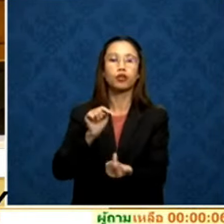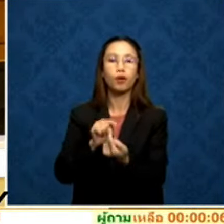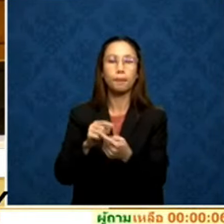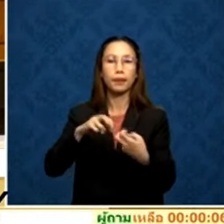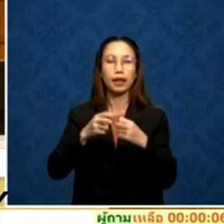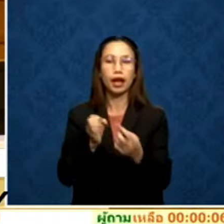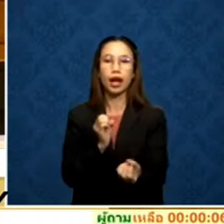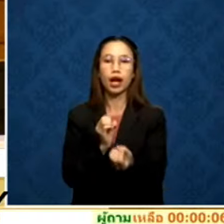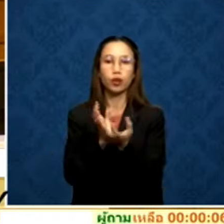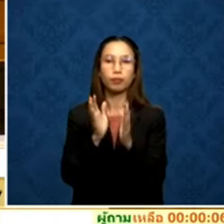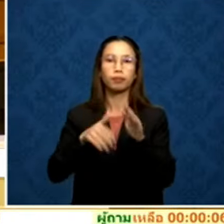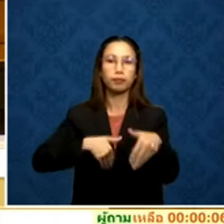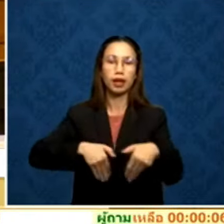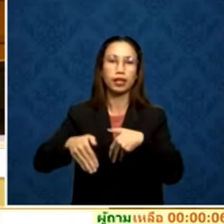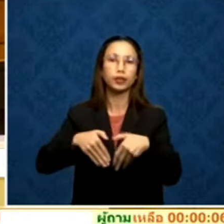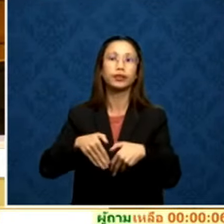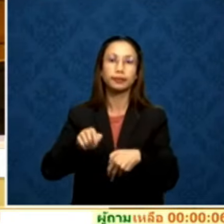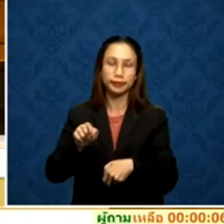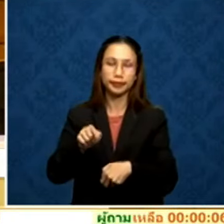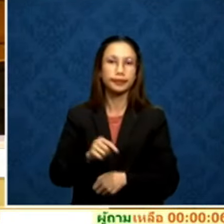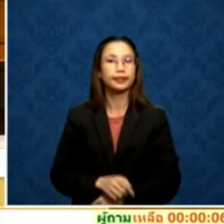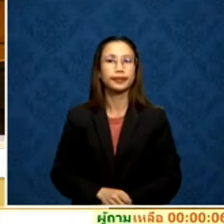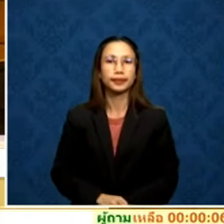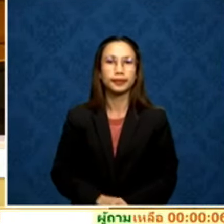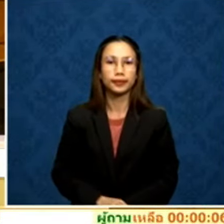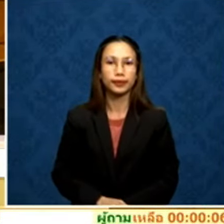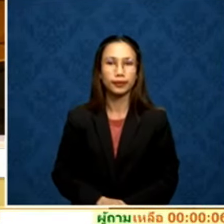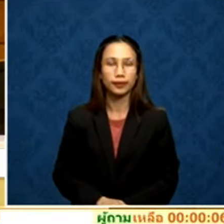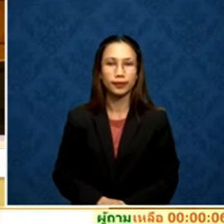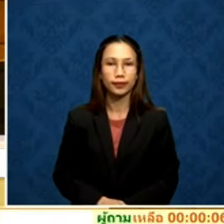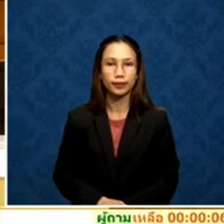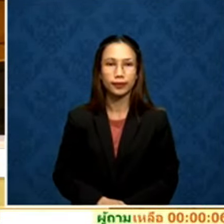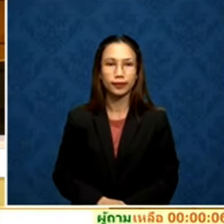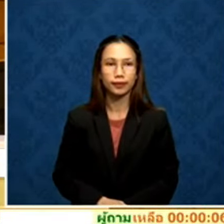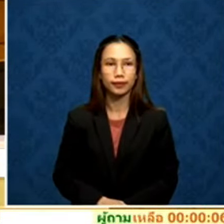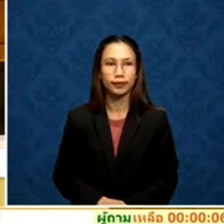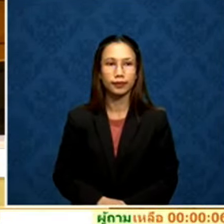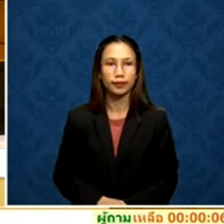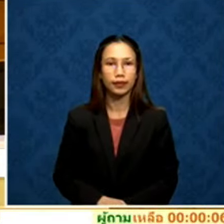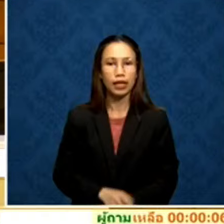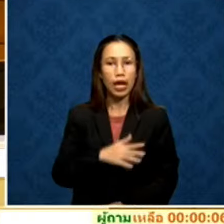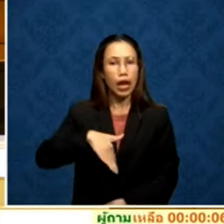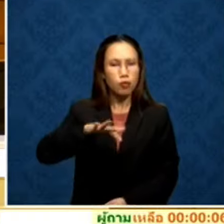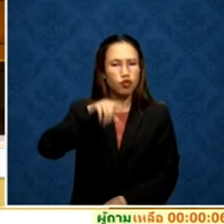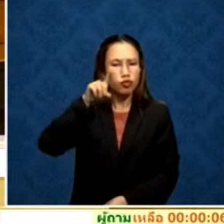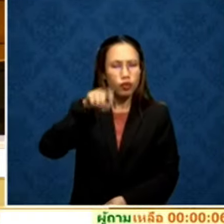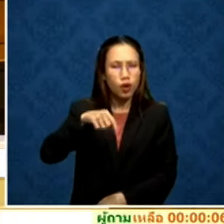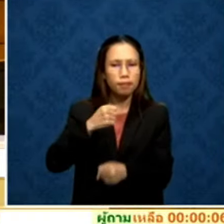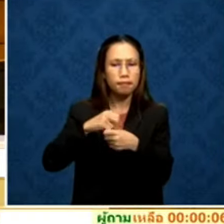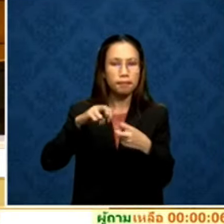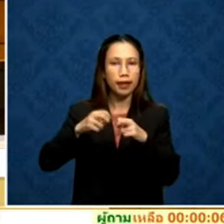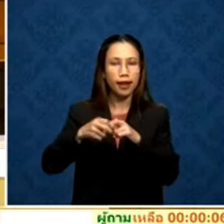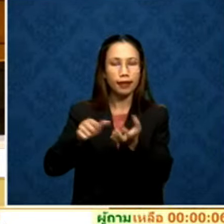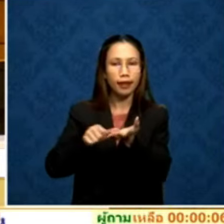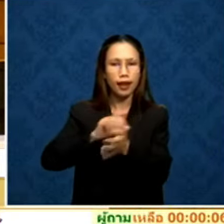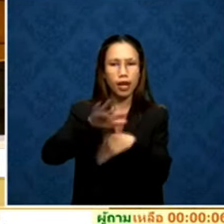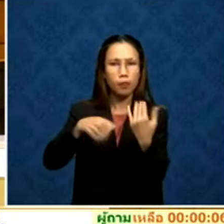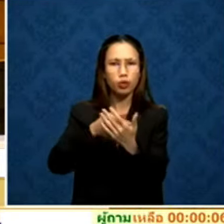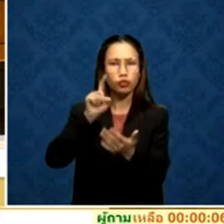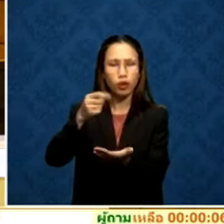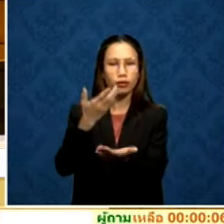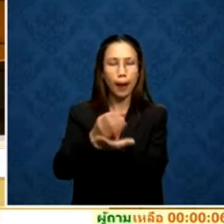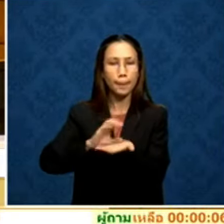สูงขึ้นมานะครับตรงนี้ก็เป็นคือไม่ใช่ว่าทุกอย่างต้องใช้งบประมาณนะครับการใช้นโยบายการใช้ความ